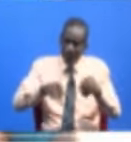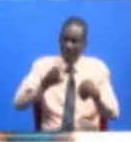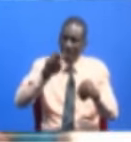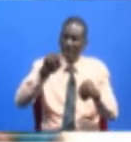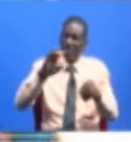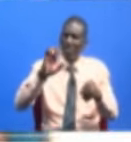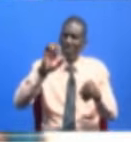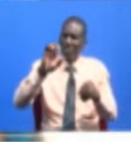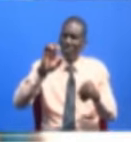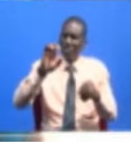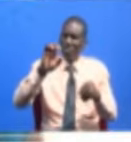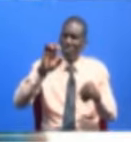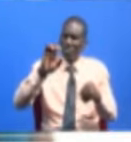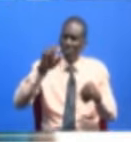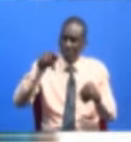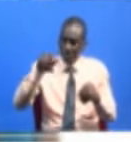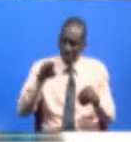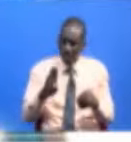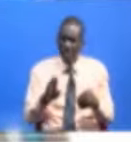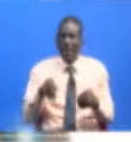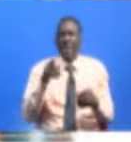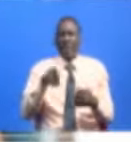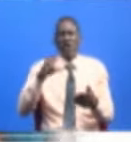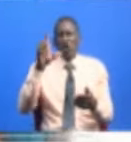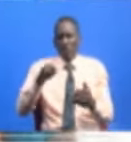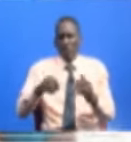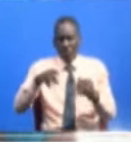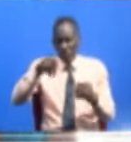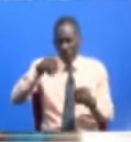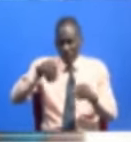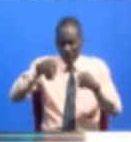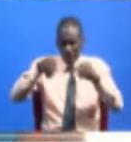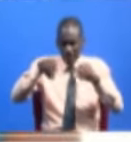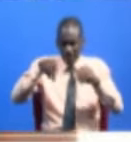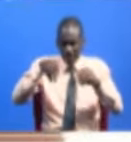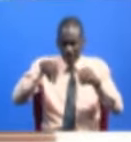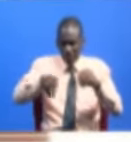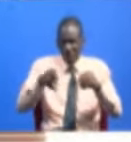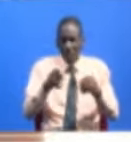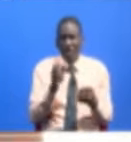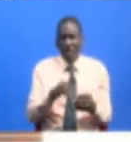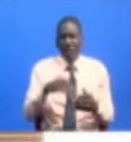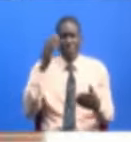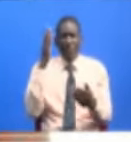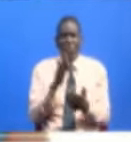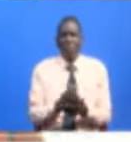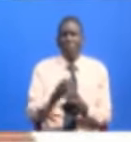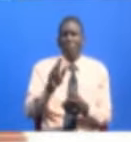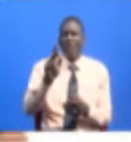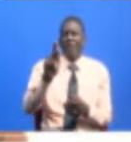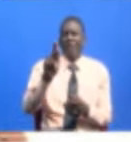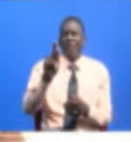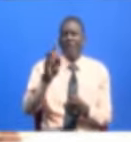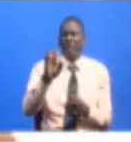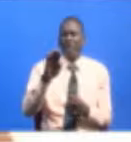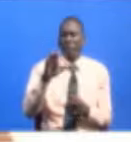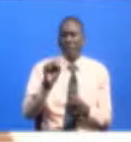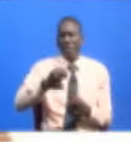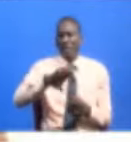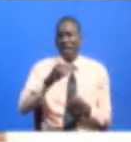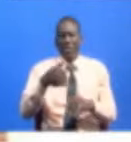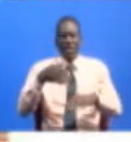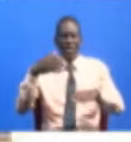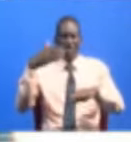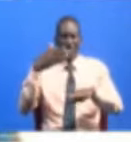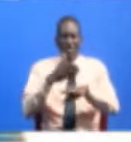subsidized fertilizer, hiyo ni fertilizer that have been approved by KEBS. Ile ingine ya wakora,